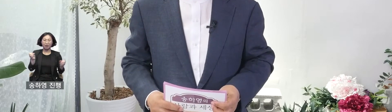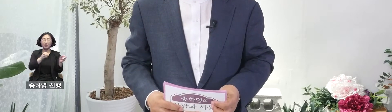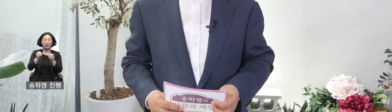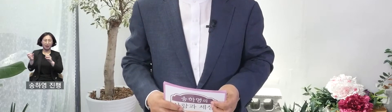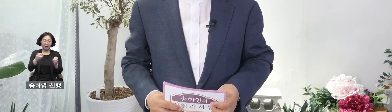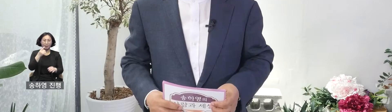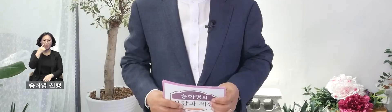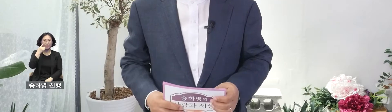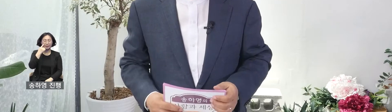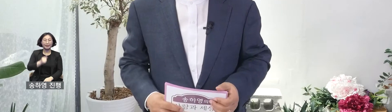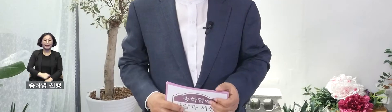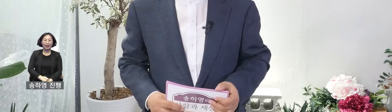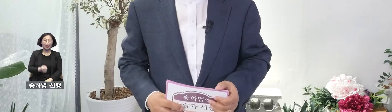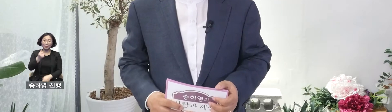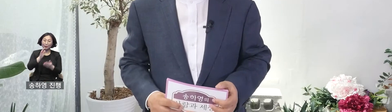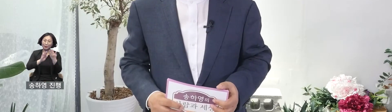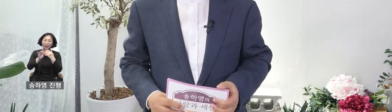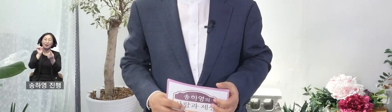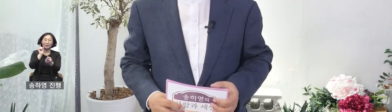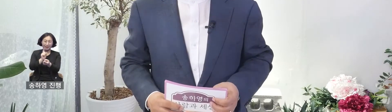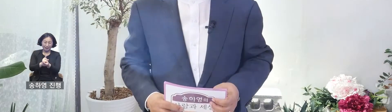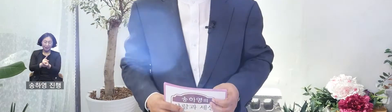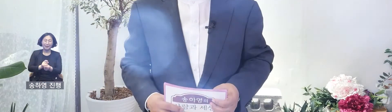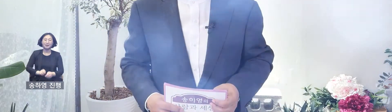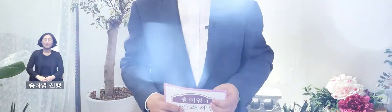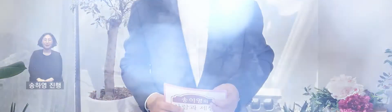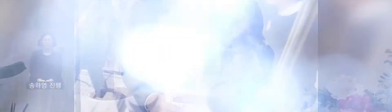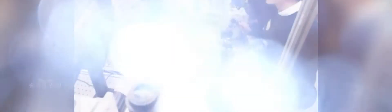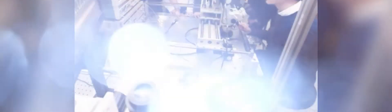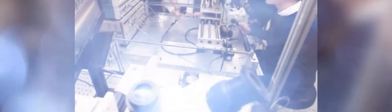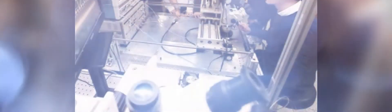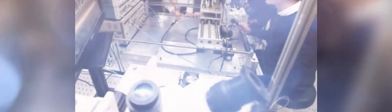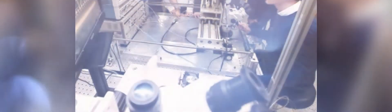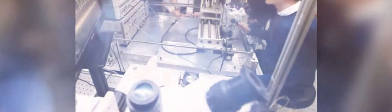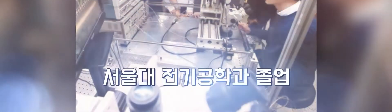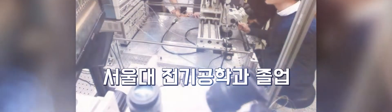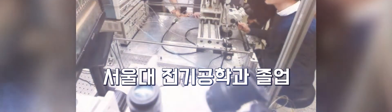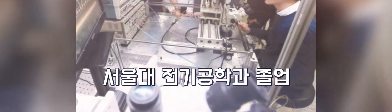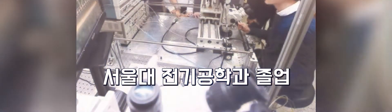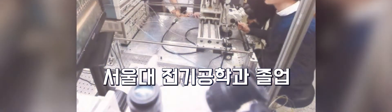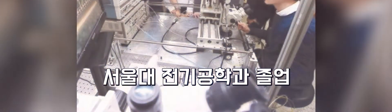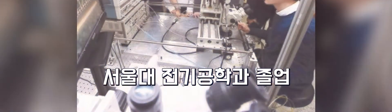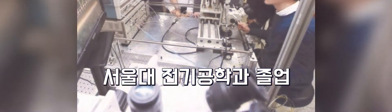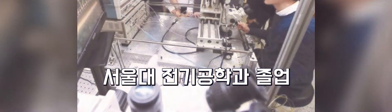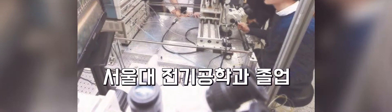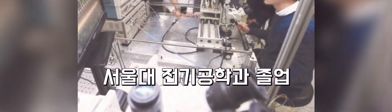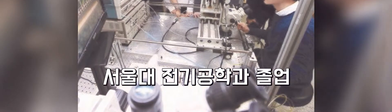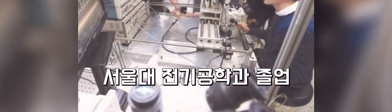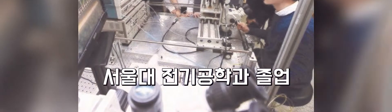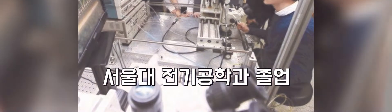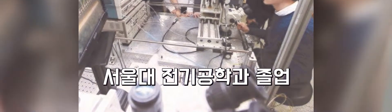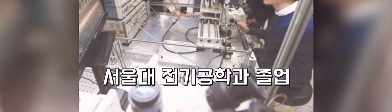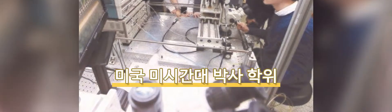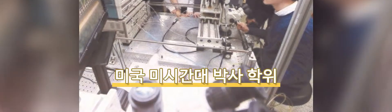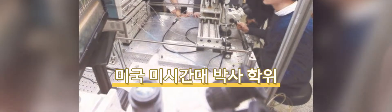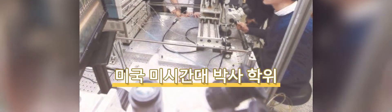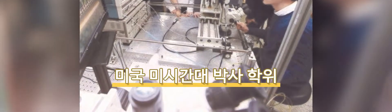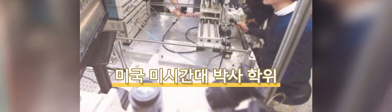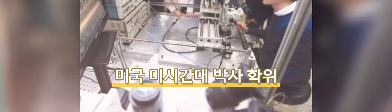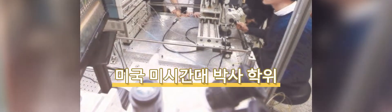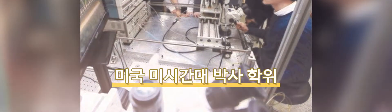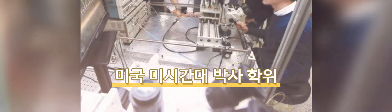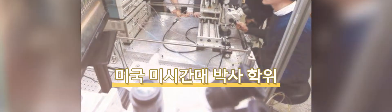나눠보겠습니다. 그럼 잠시 후에 함께 만나보시죠. 서울대 전기공학과를 졸업하고 미국